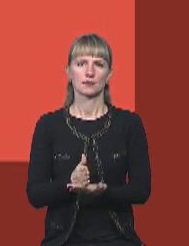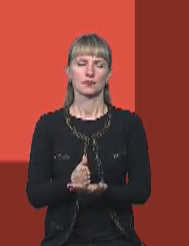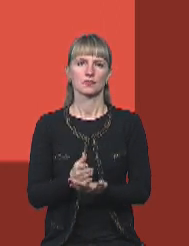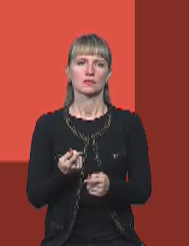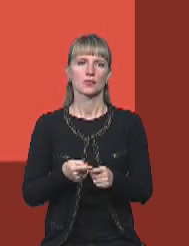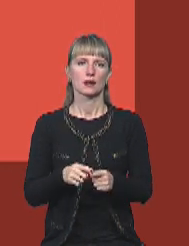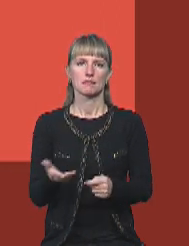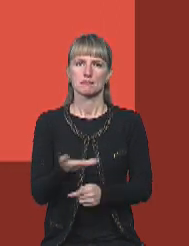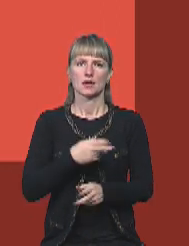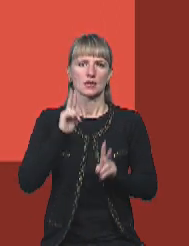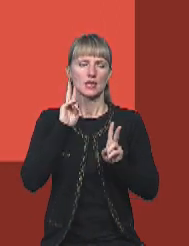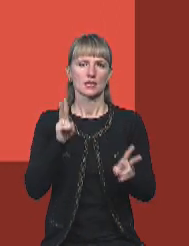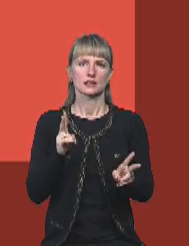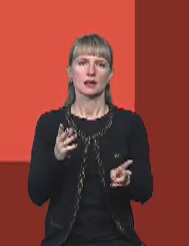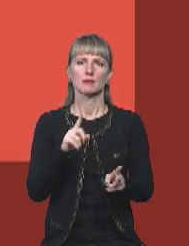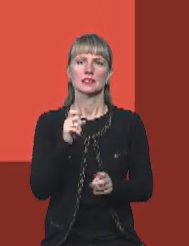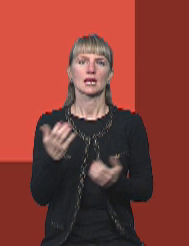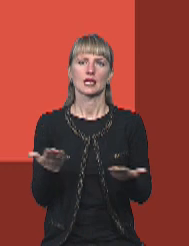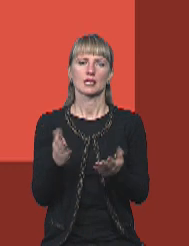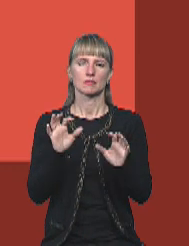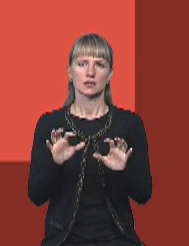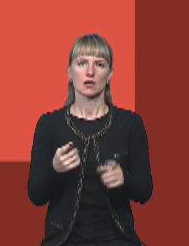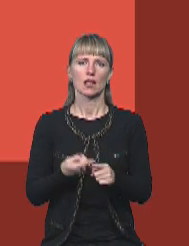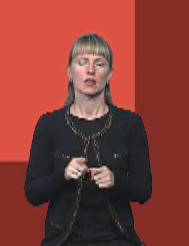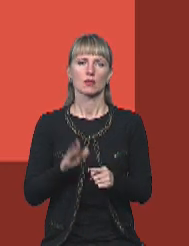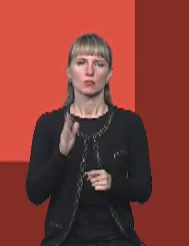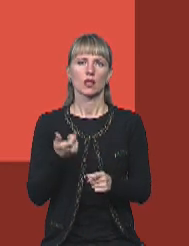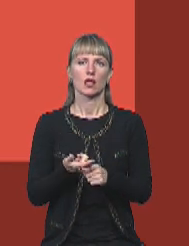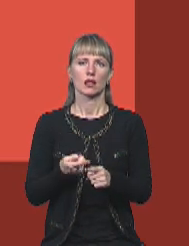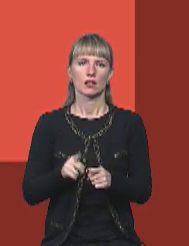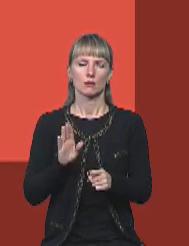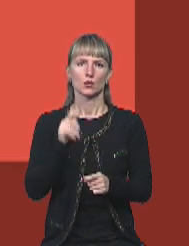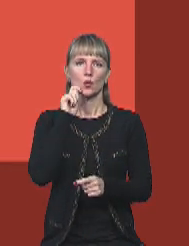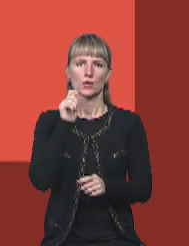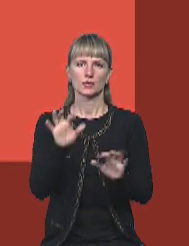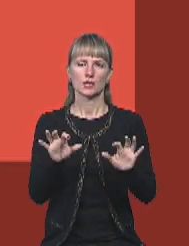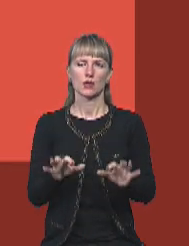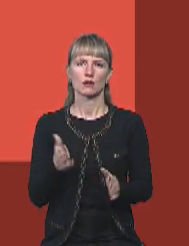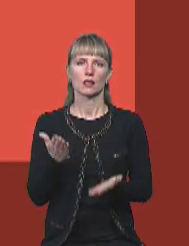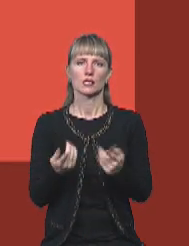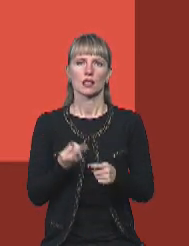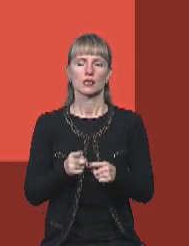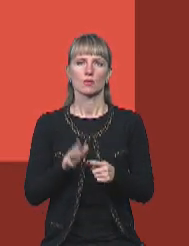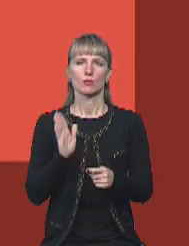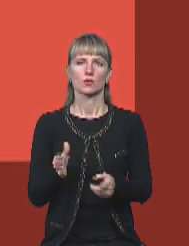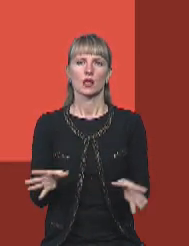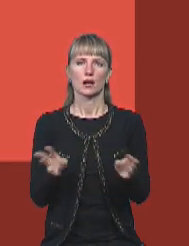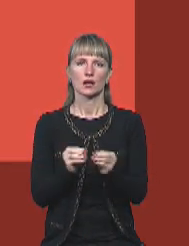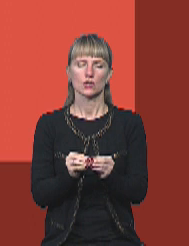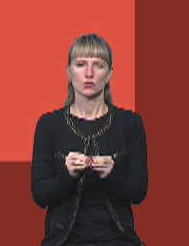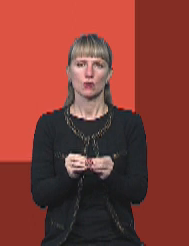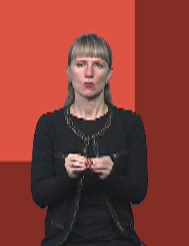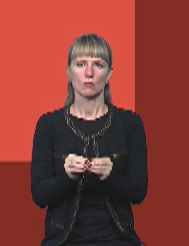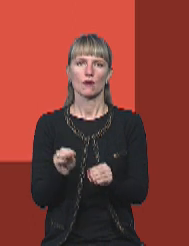ми не знаємо, за яким саме законом це буде, але це буде український закон. Якщо це буде разом в